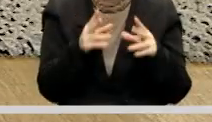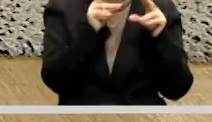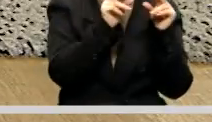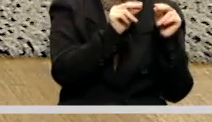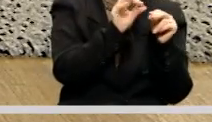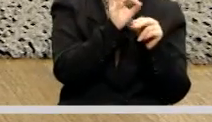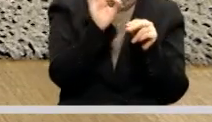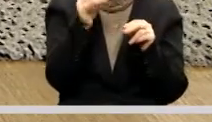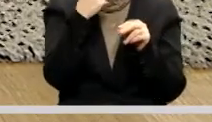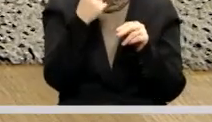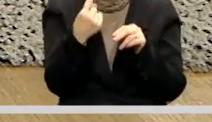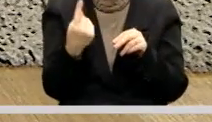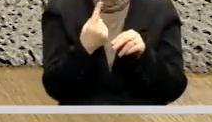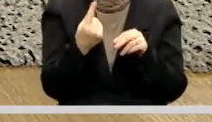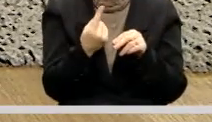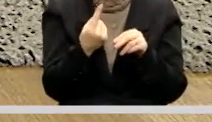şey